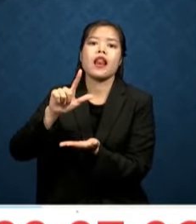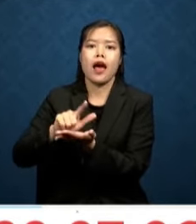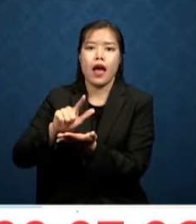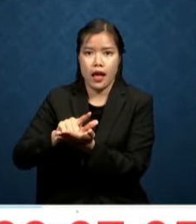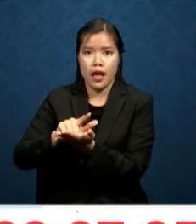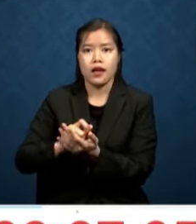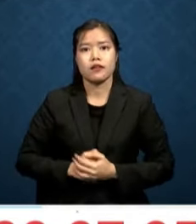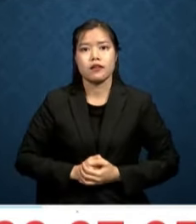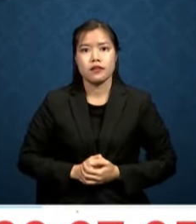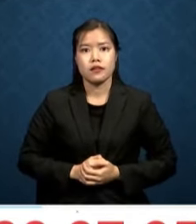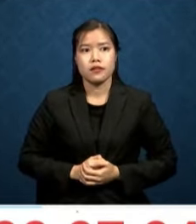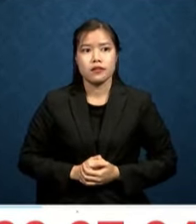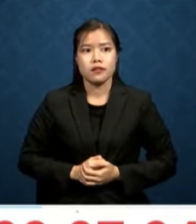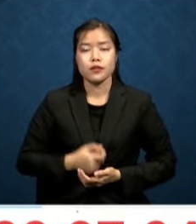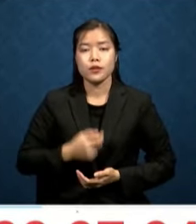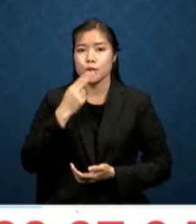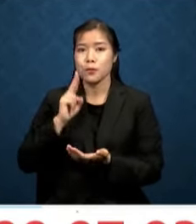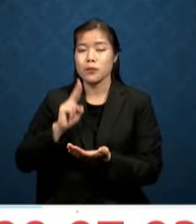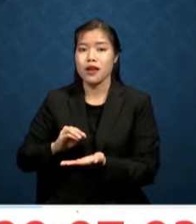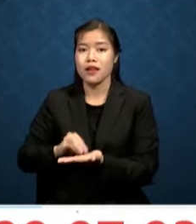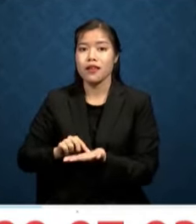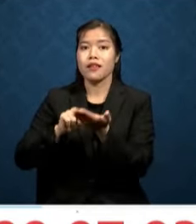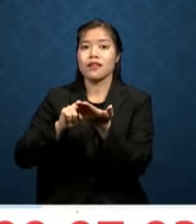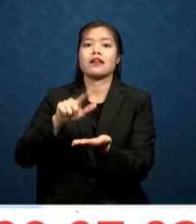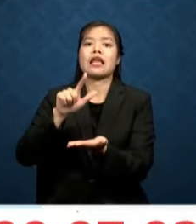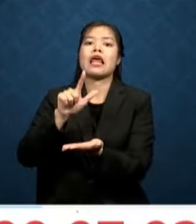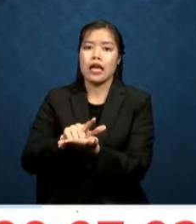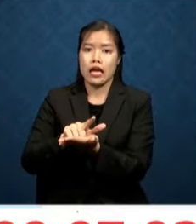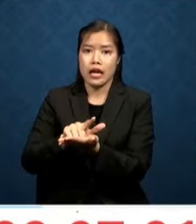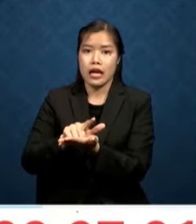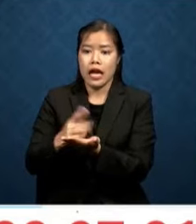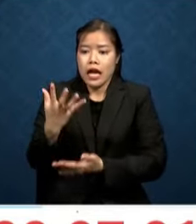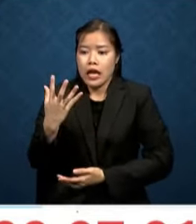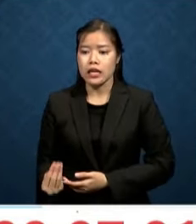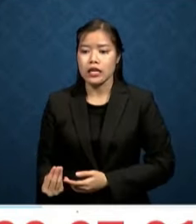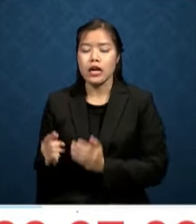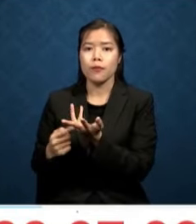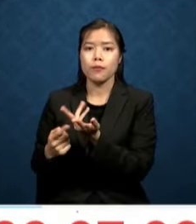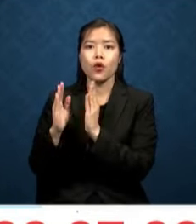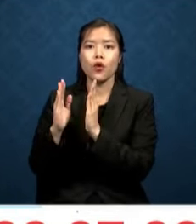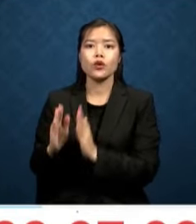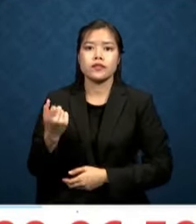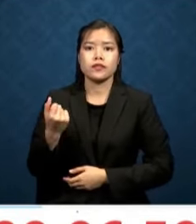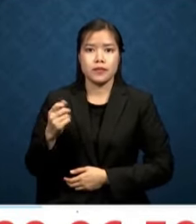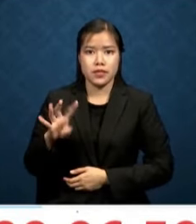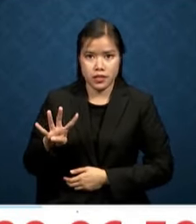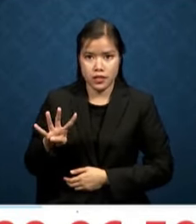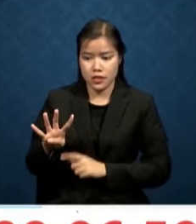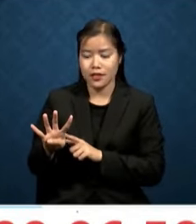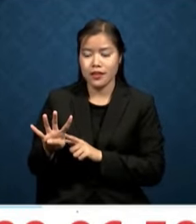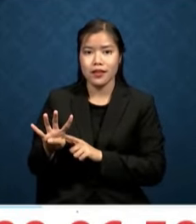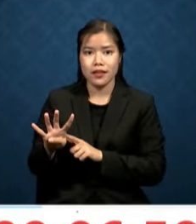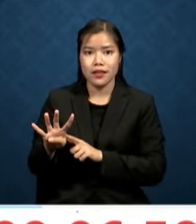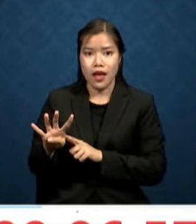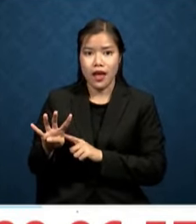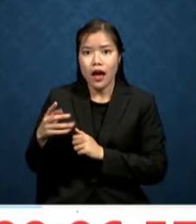ซึ่งเมื่อยื่นหนังสือลาประชุมก็เท่ากับเหลือเพียง14คนเมื่อ14คนมี